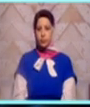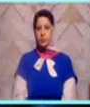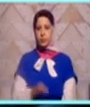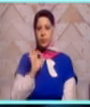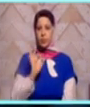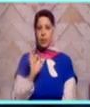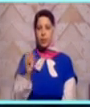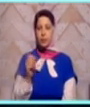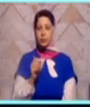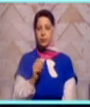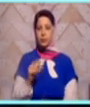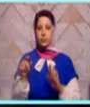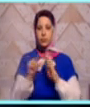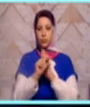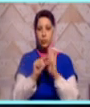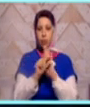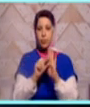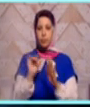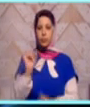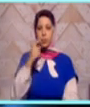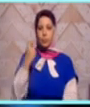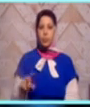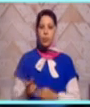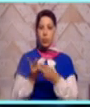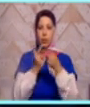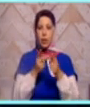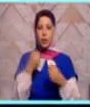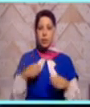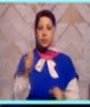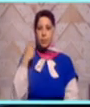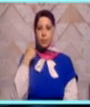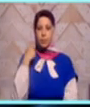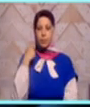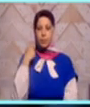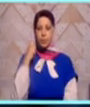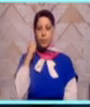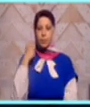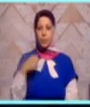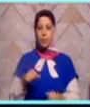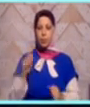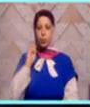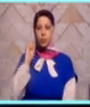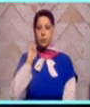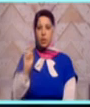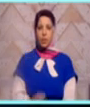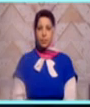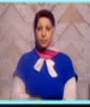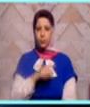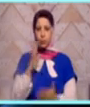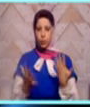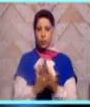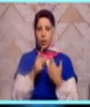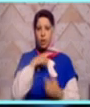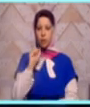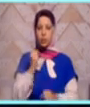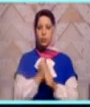اشرت لهذا الامر، هو كانت هناك دعوه من رئيس مجلس الوزراء ايه المانع مثلا يعني الشركات الخاصه والقطاع الخاص